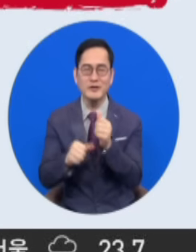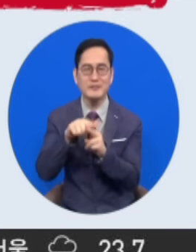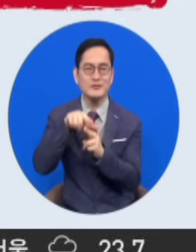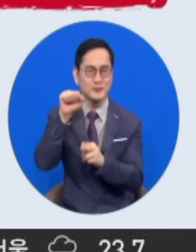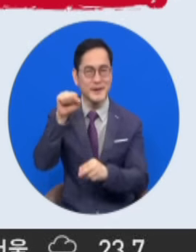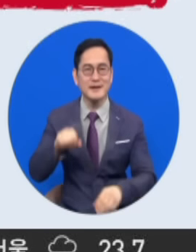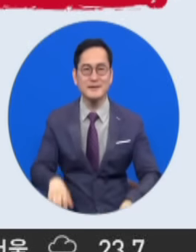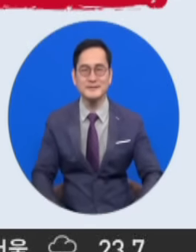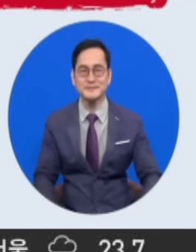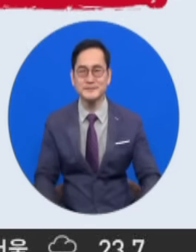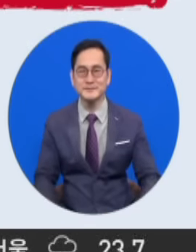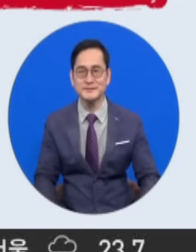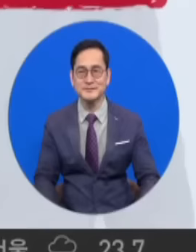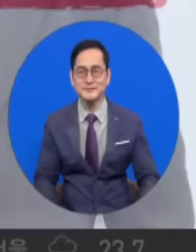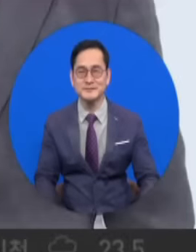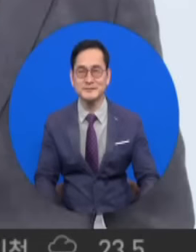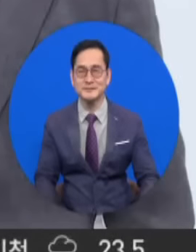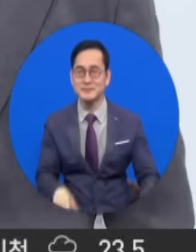출마 선언 내용도 논란이에요.